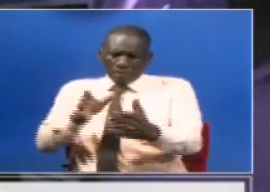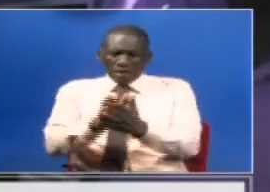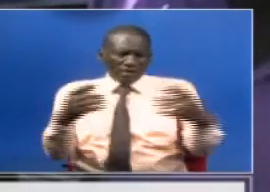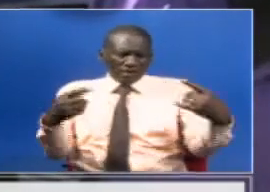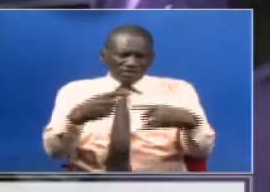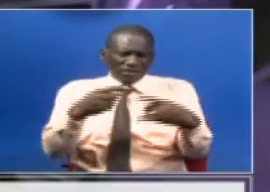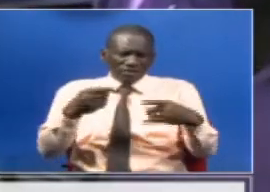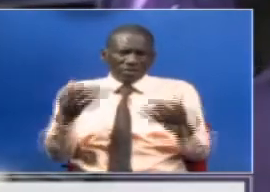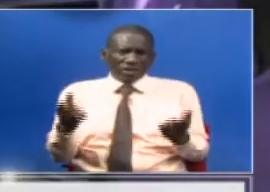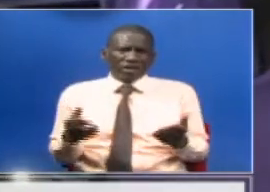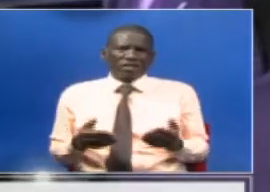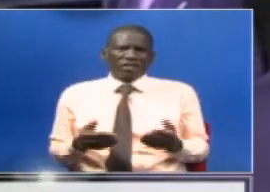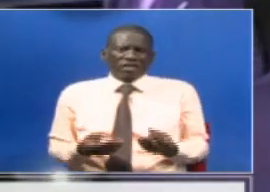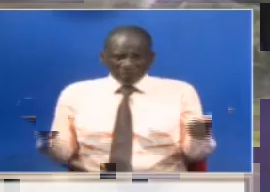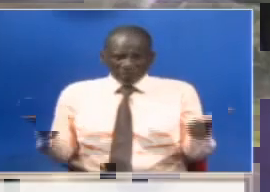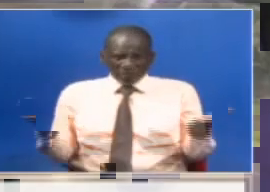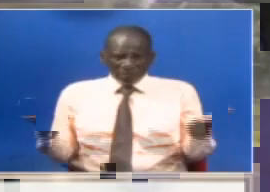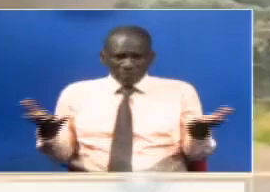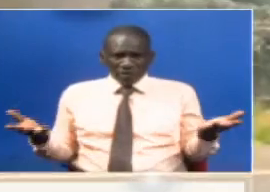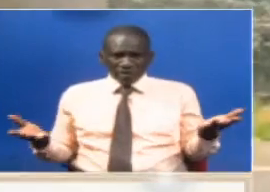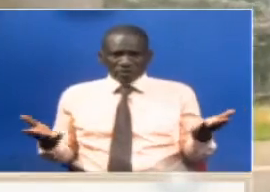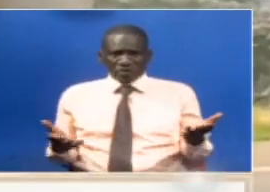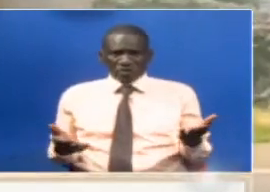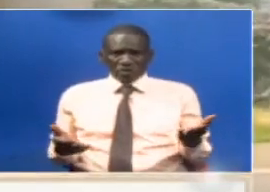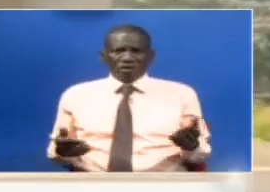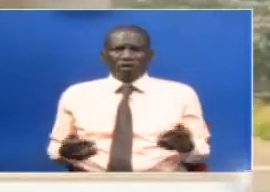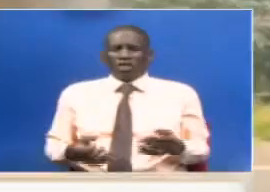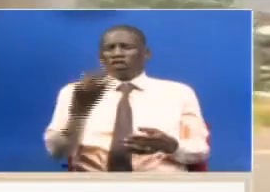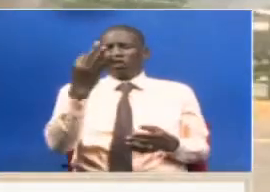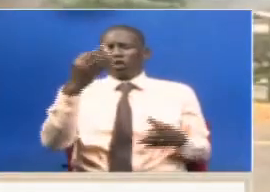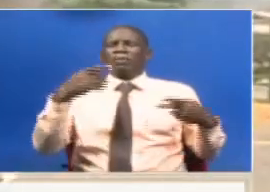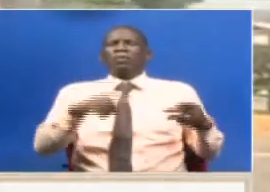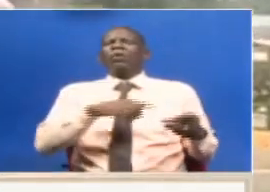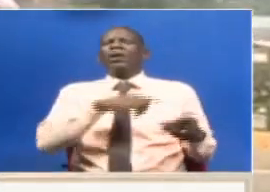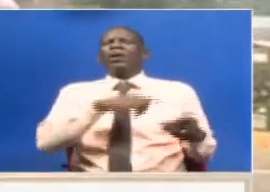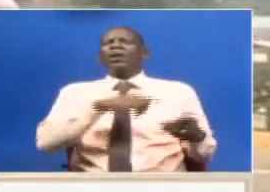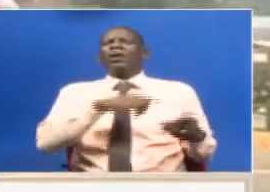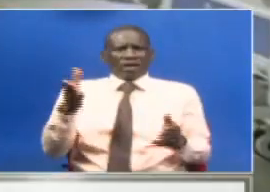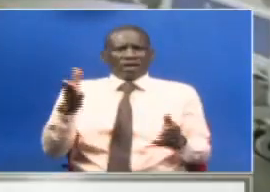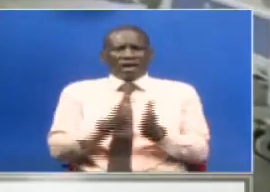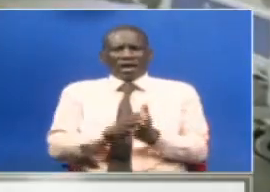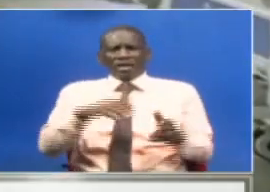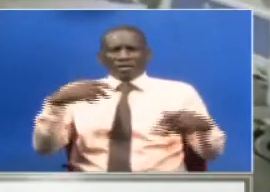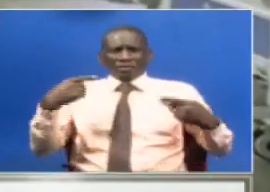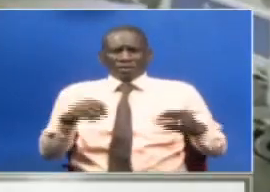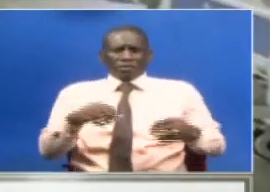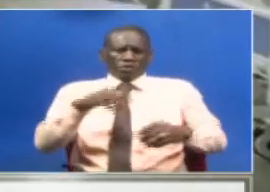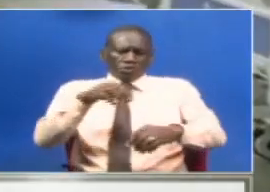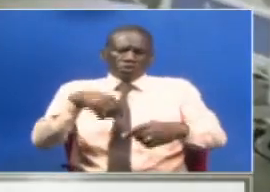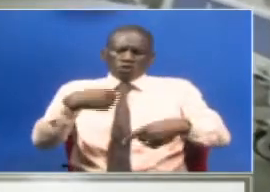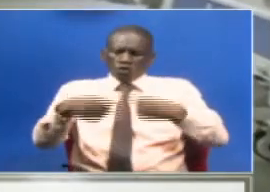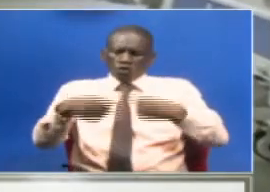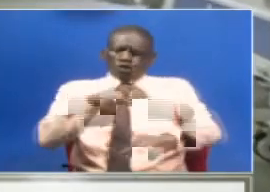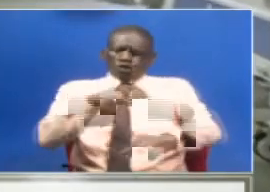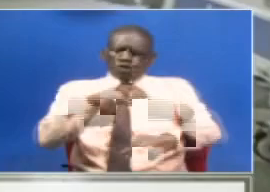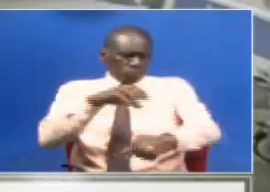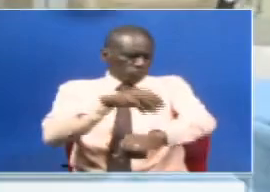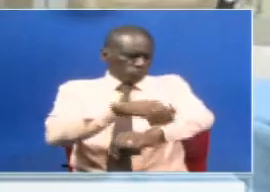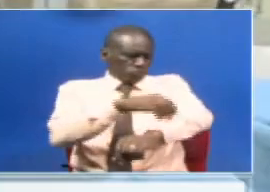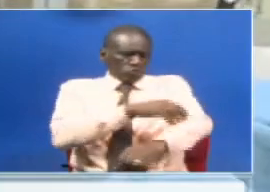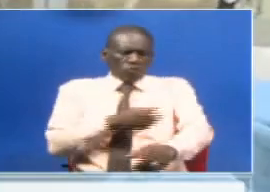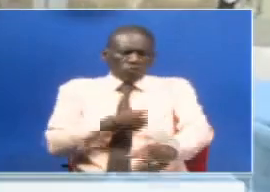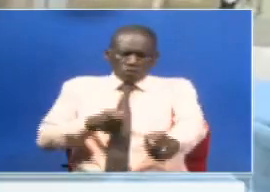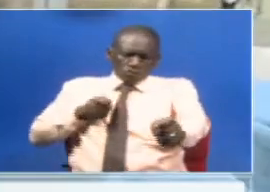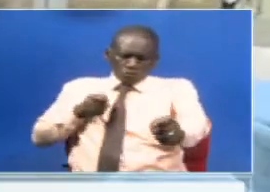na vitu mingi mingi ya vita. Watu watatu waliuawa papo hapo, watu kadhaa wanauguza majeraha ya mishale. Waathiriwa kwa